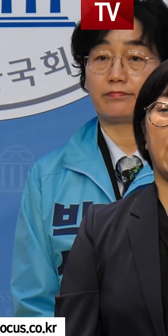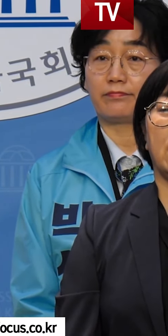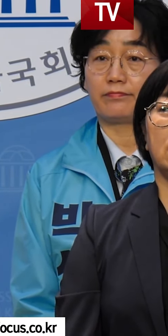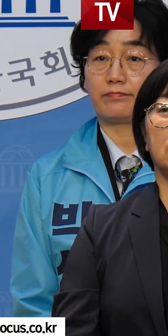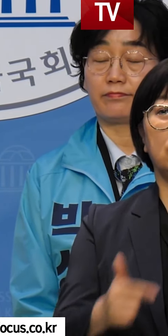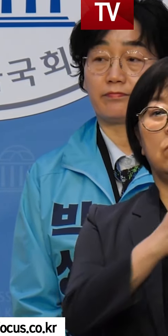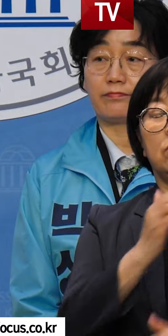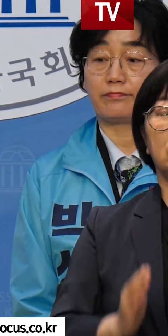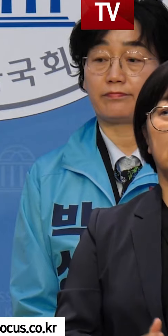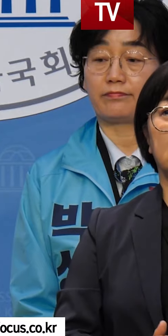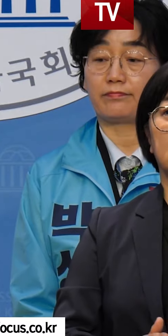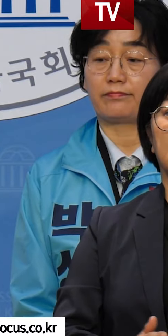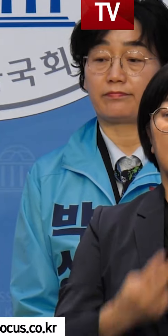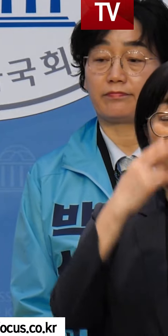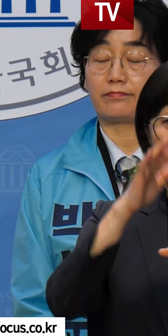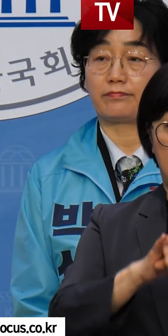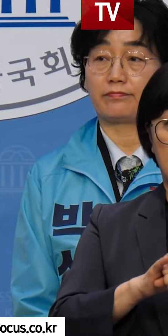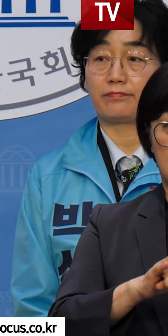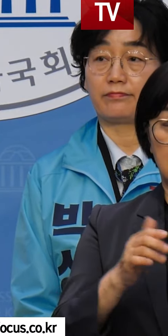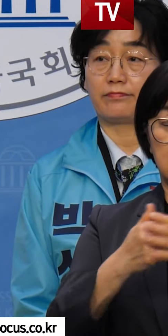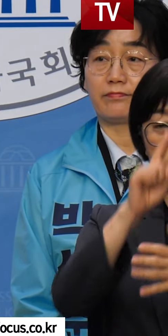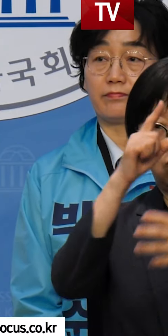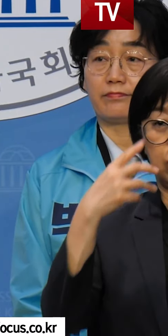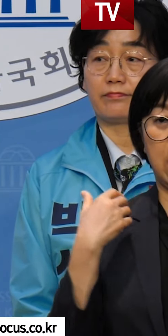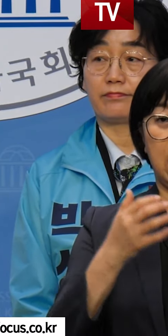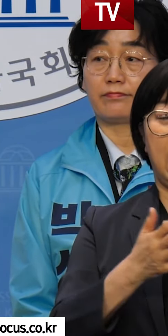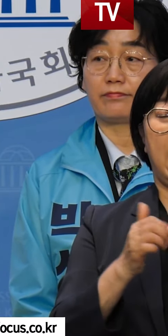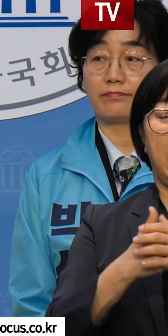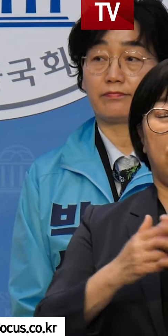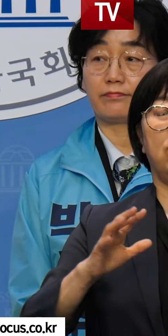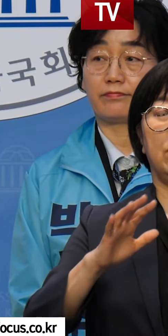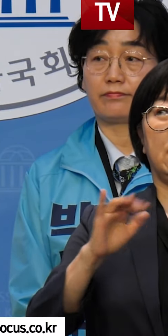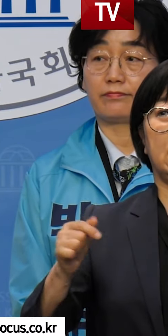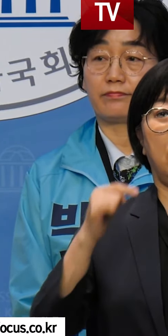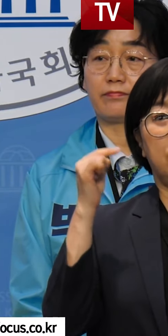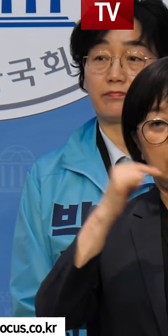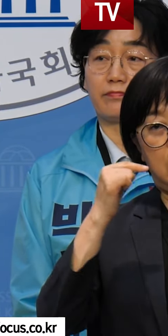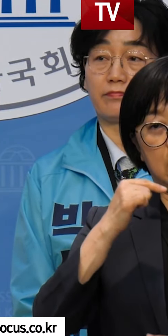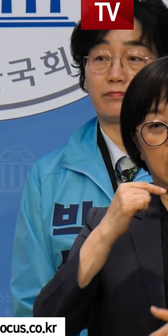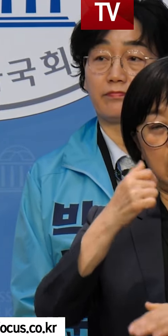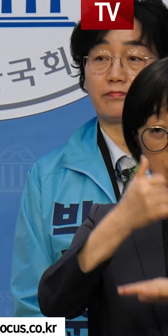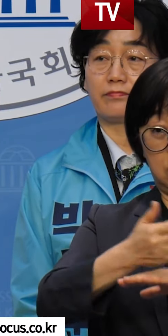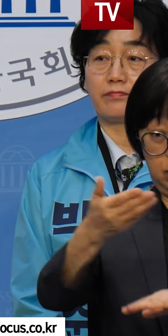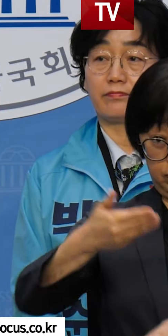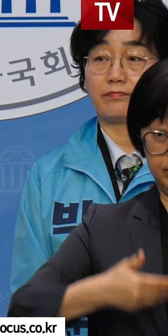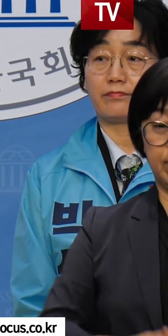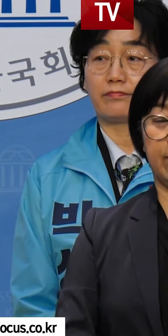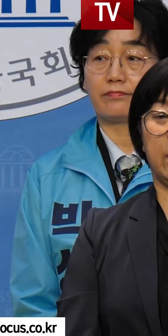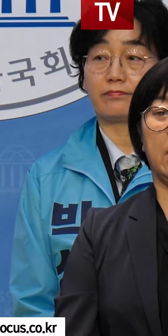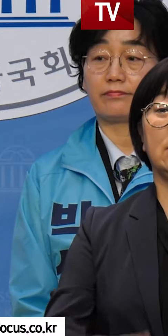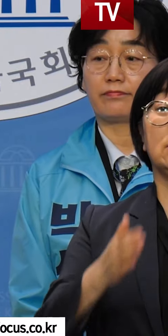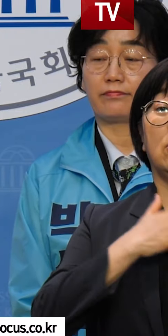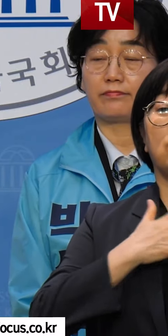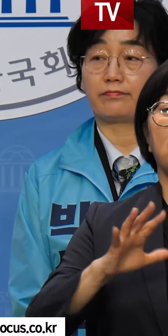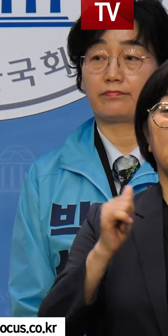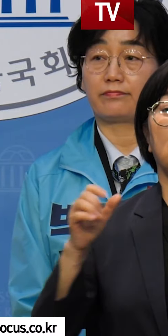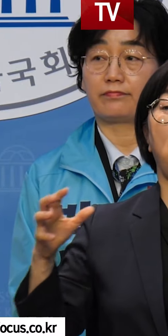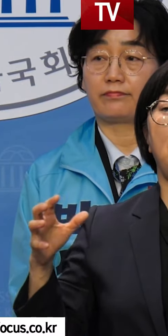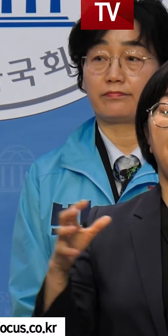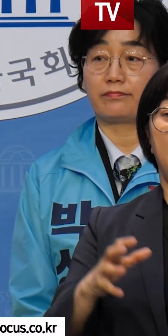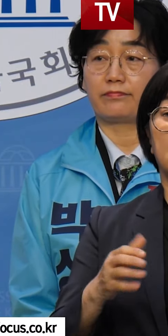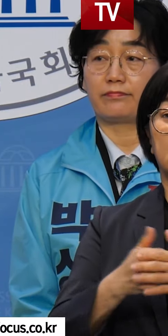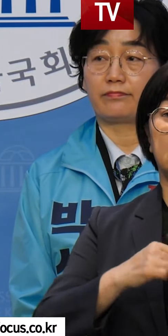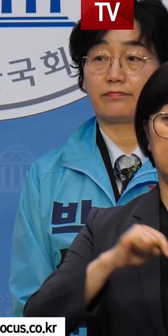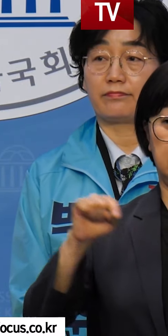무도하고 한심한 정권에게 엄중한 책임을 국민께서 물어주십시오. 저 박성준은 국민을 통합하는